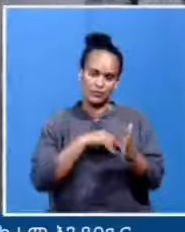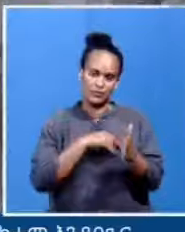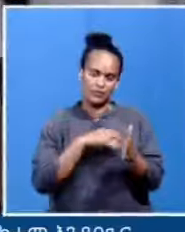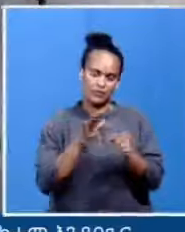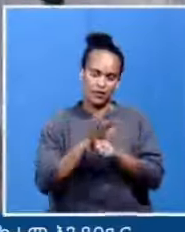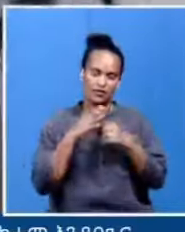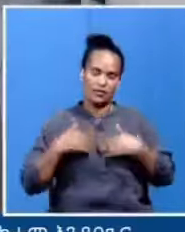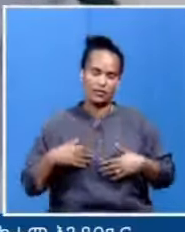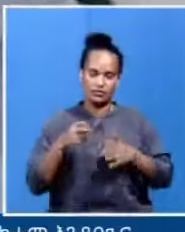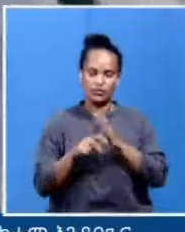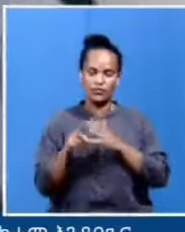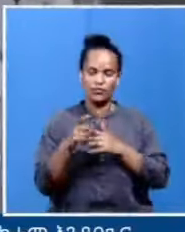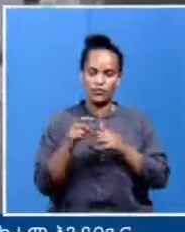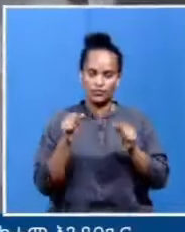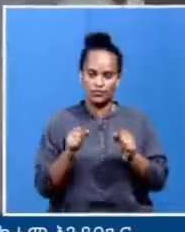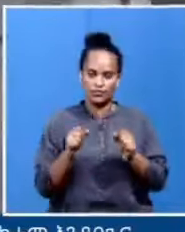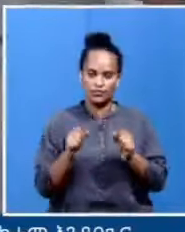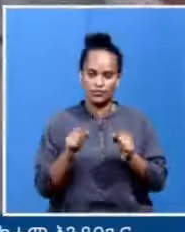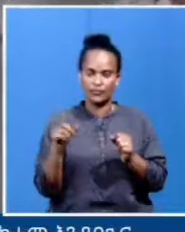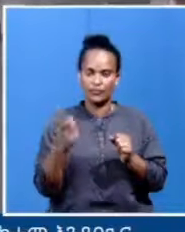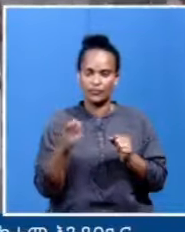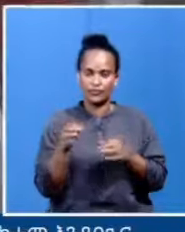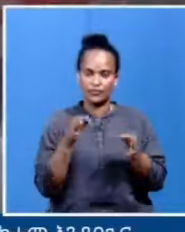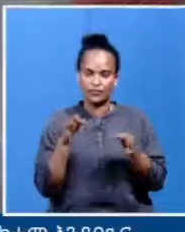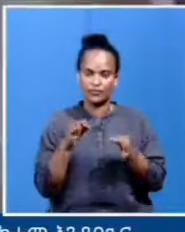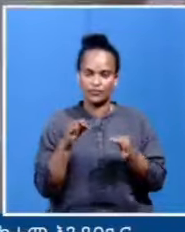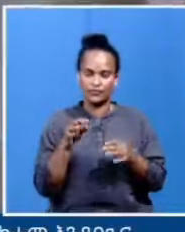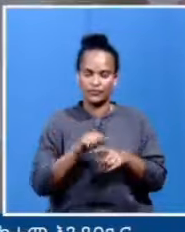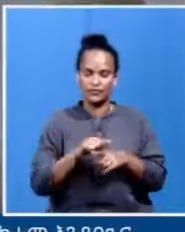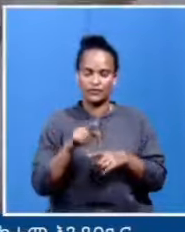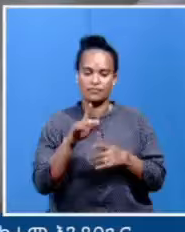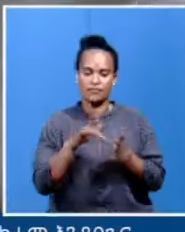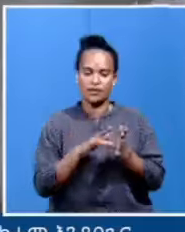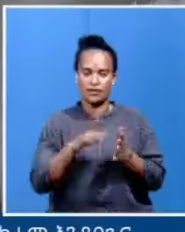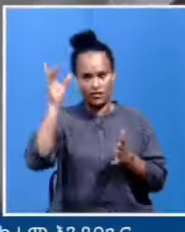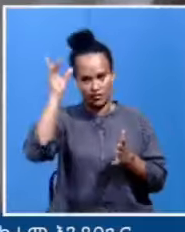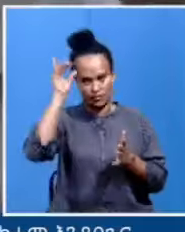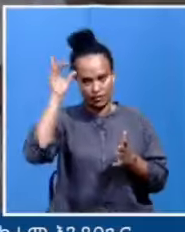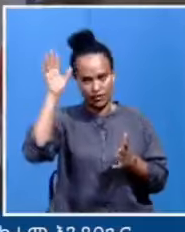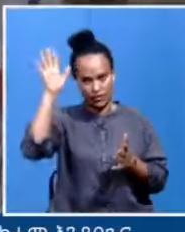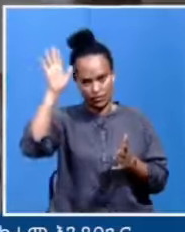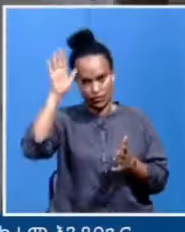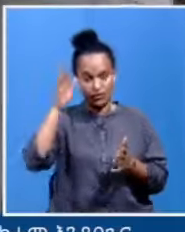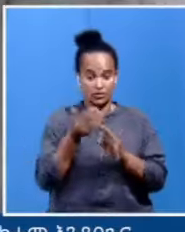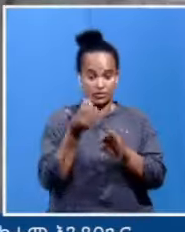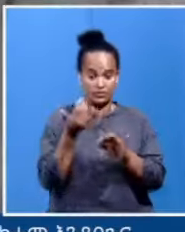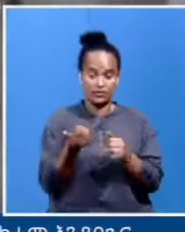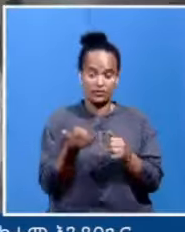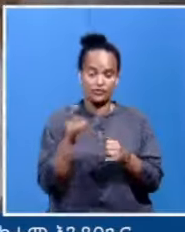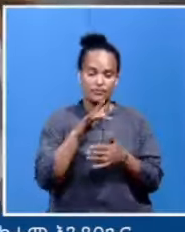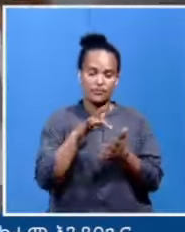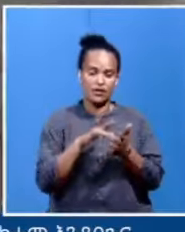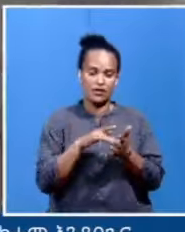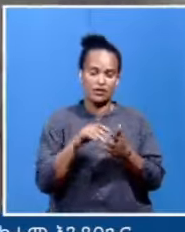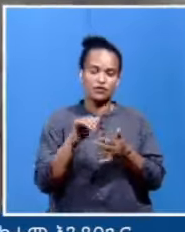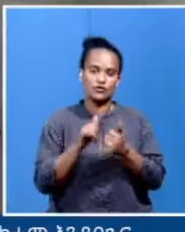ኣካልን ውፅኢታውያን ንምኳን ዘኽእሎም ንምኳኑ ገሊፆም ኣለው። ሰልጣነቲ ማእኸል ክብሮም ገብሮ ጀወርግስ ቅድሚ ሕዚ ካብ እቲ ማእኸል